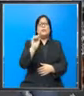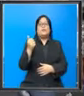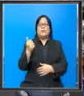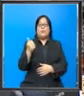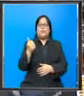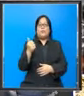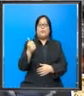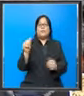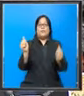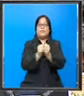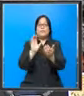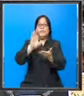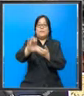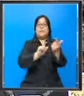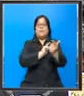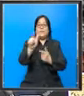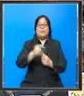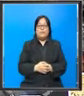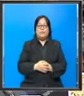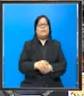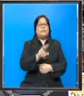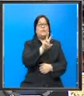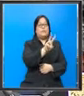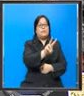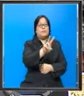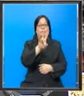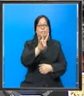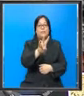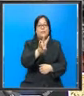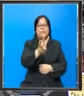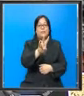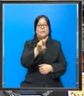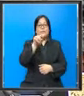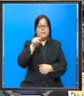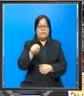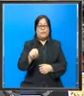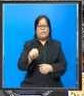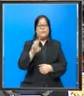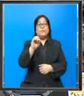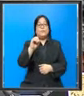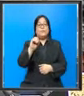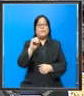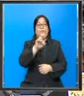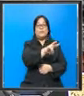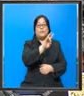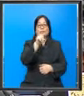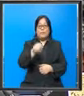ke-10 dengan peruntukkannya diluluskan berjumlah 274 puluhan